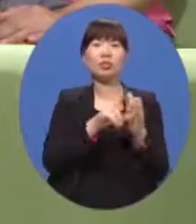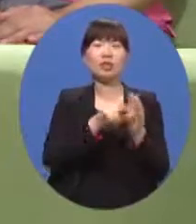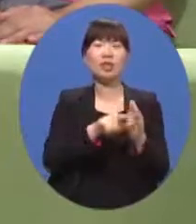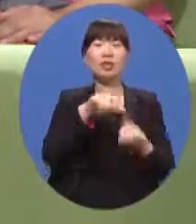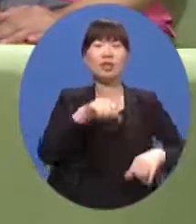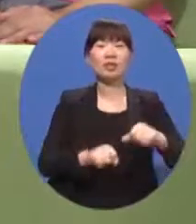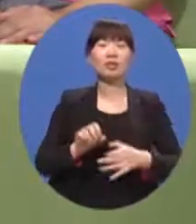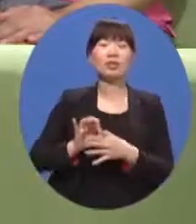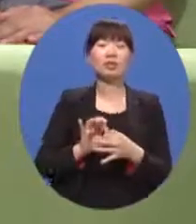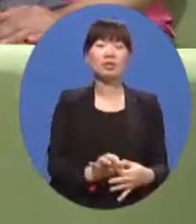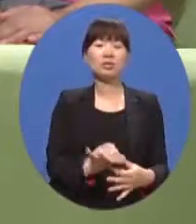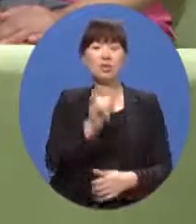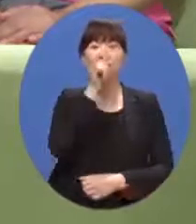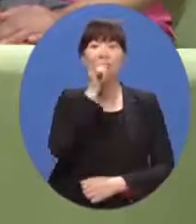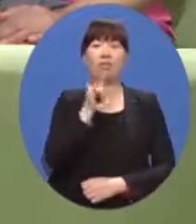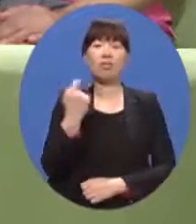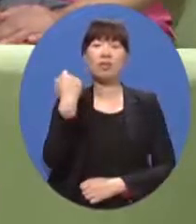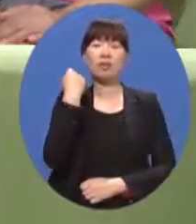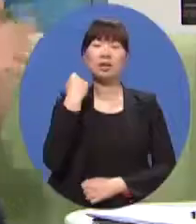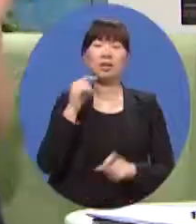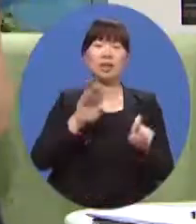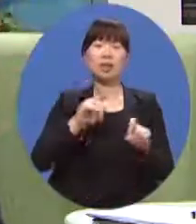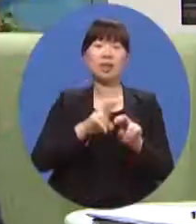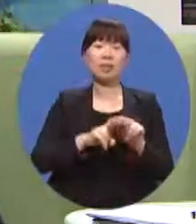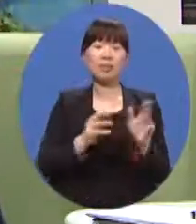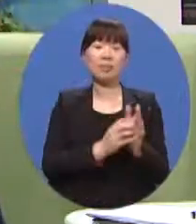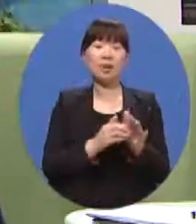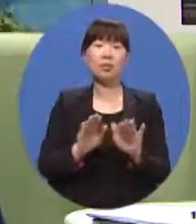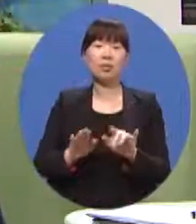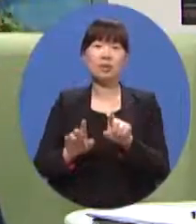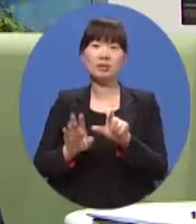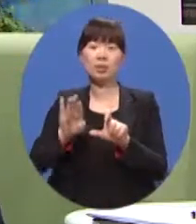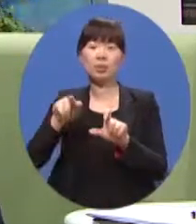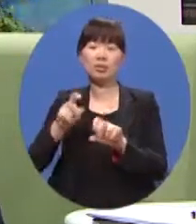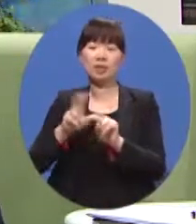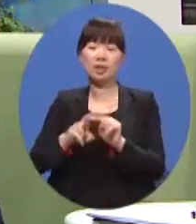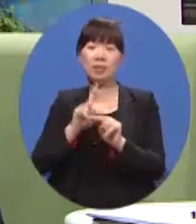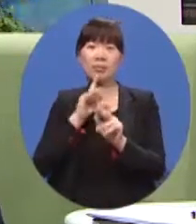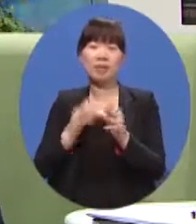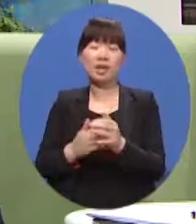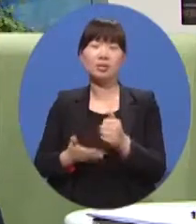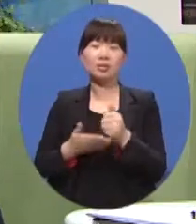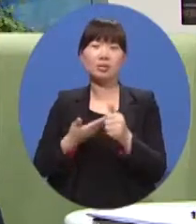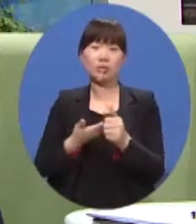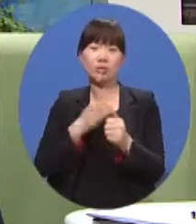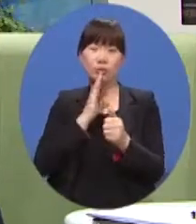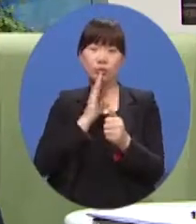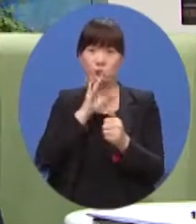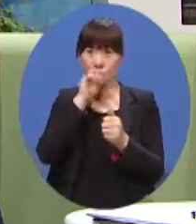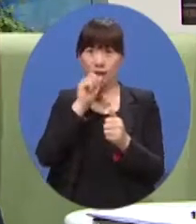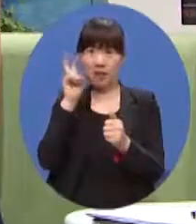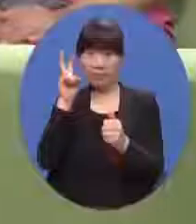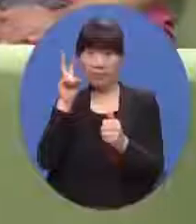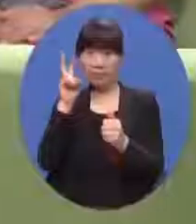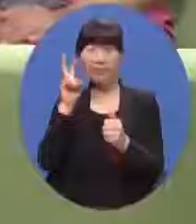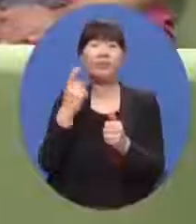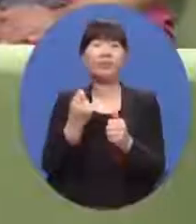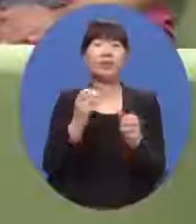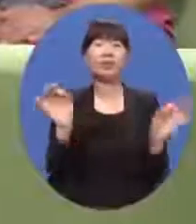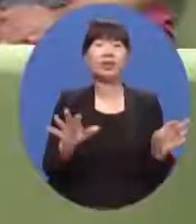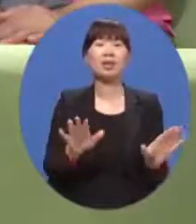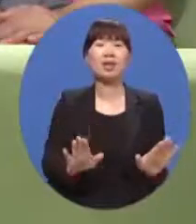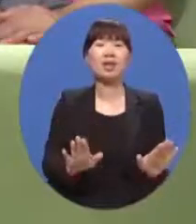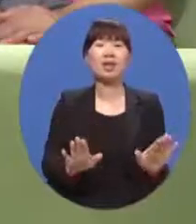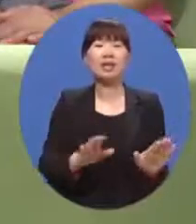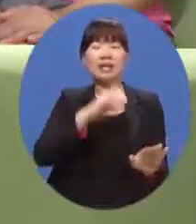행동이 지속이 되거든요. 어제는 10분 앉아있었는데 오늘은 15분 앉아있었네. 그렇게 해주는 거가 필요하고요. 그다음에 단번에